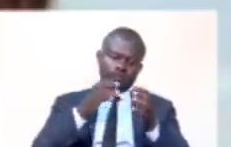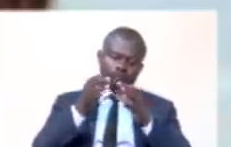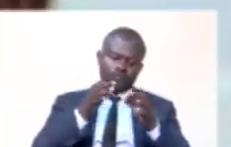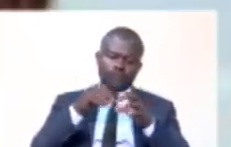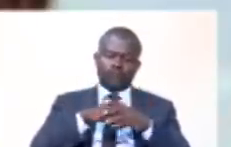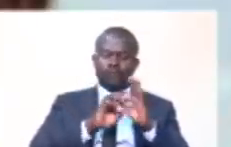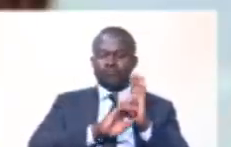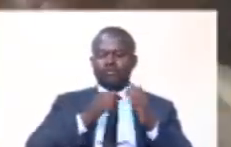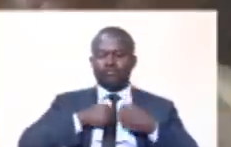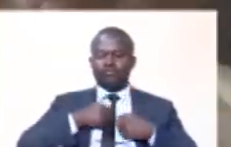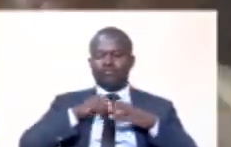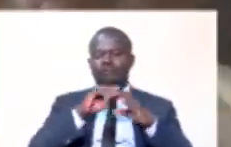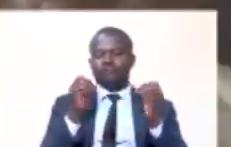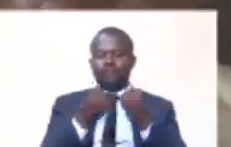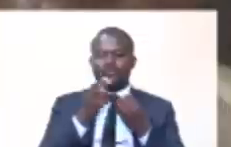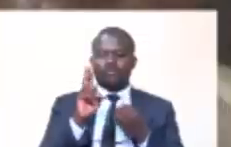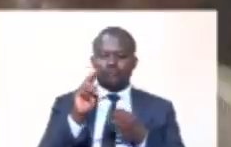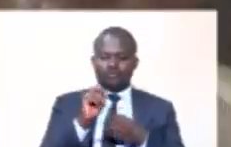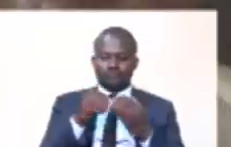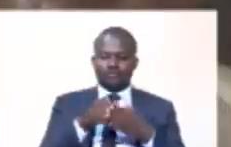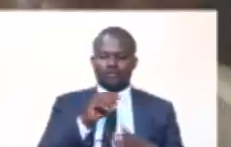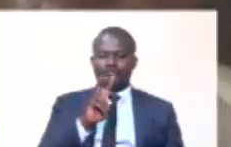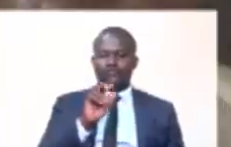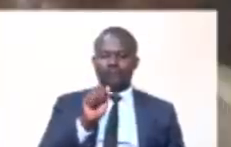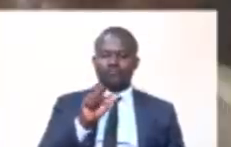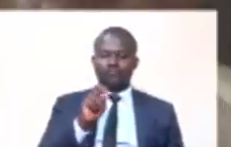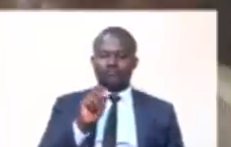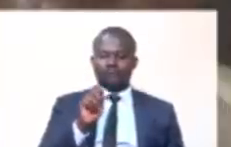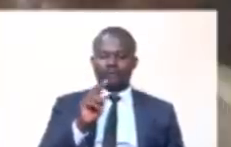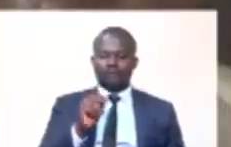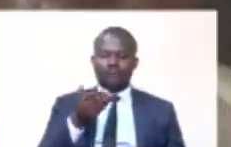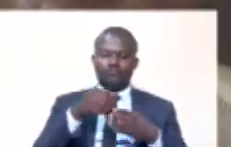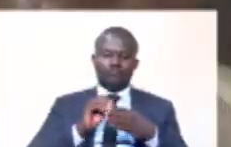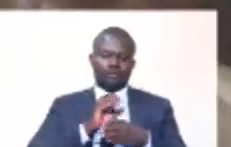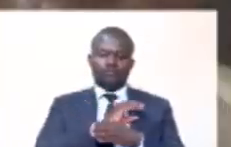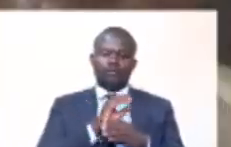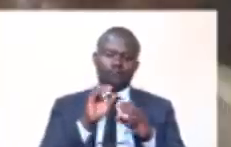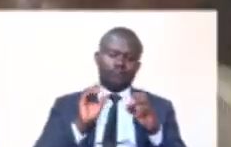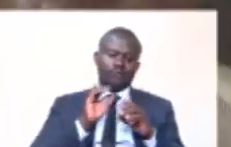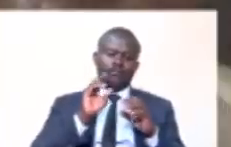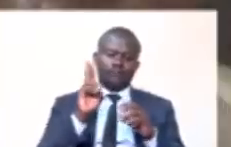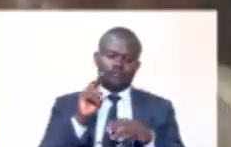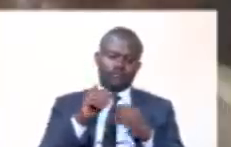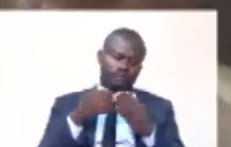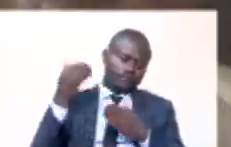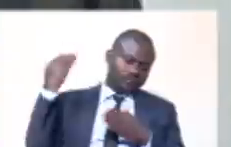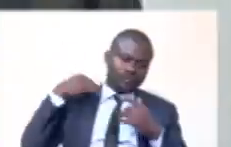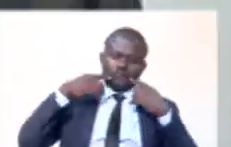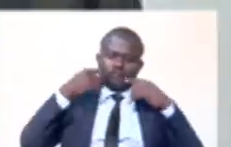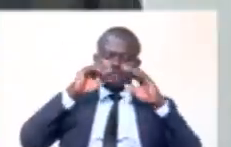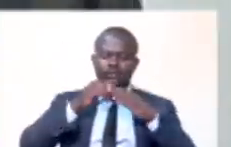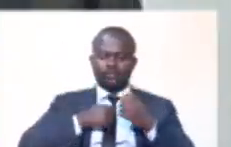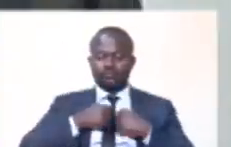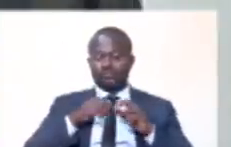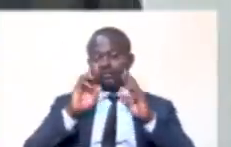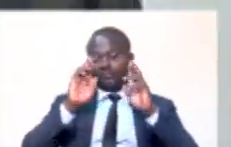na ambasaderi w'u Rwanda mu muryango w'abibumbye Valentine Rugwabiza akigeza kubagize akanama k'umuryango w'abibumbye. Icyo gihe akaba yaravuze ko u Rwanda